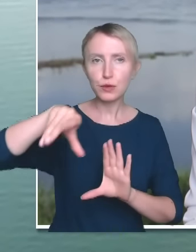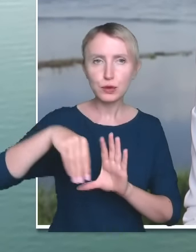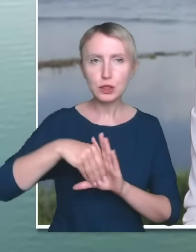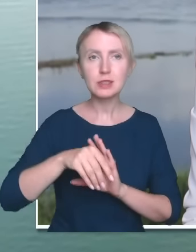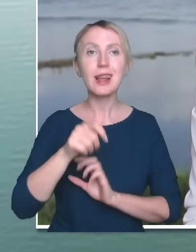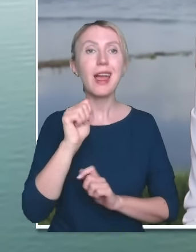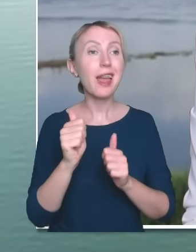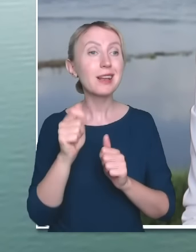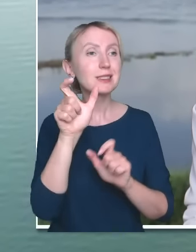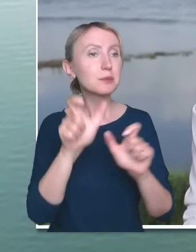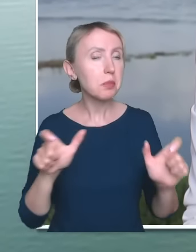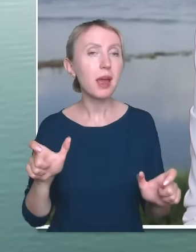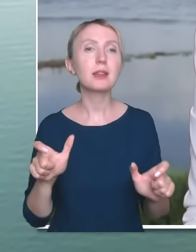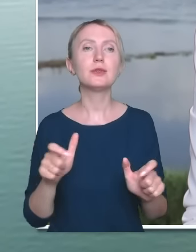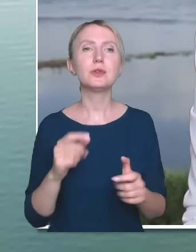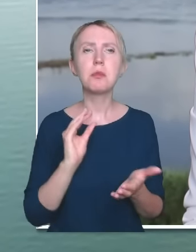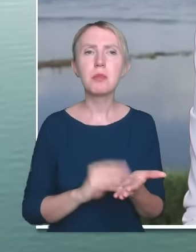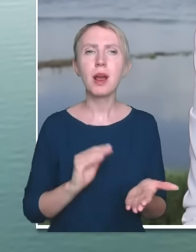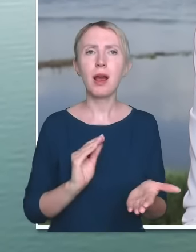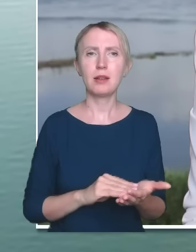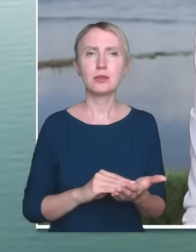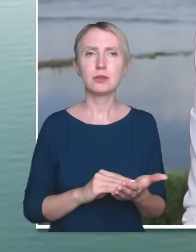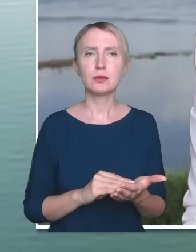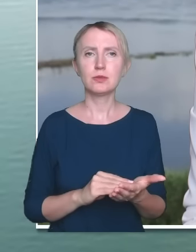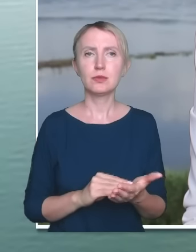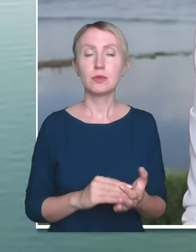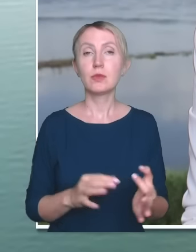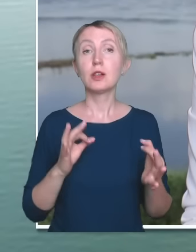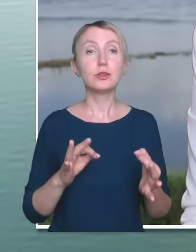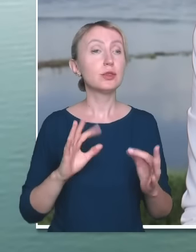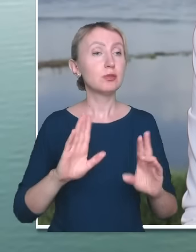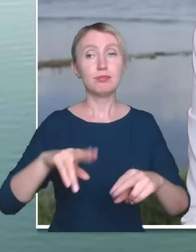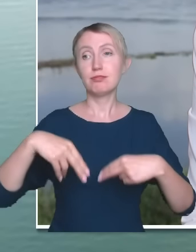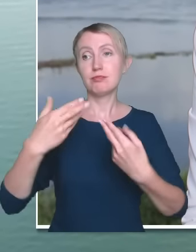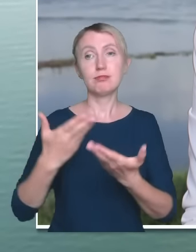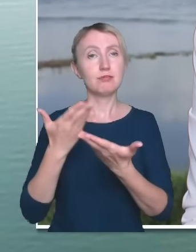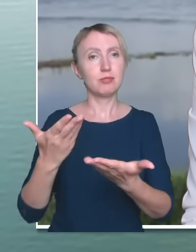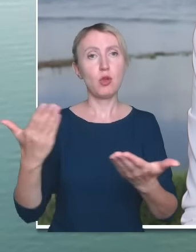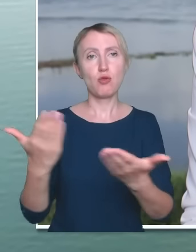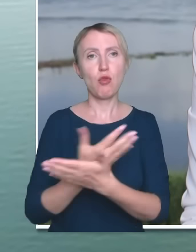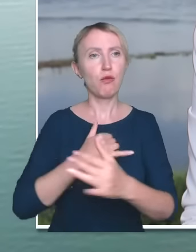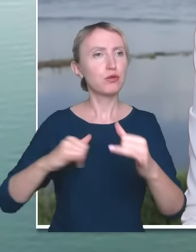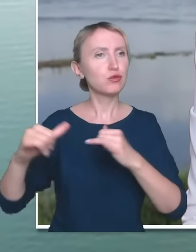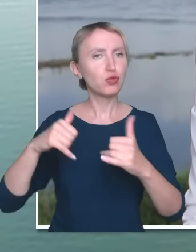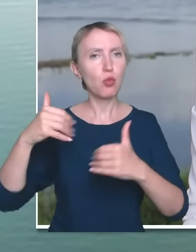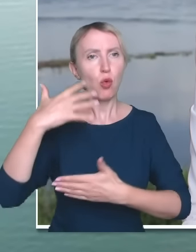eksperci, fachowcy i praktycy zostali dzisiaj do dyspozycji nowego rządu ze swoją